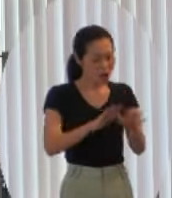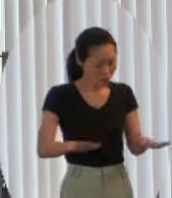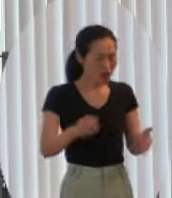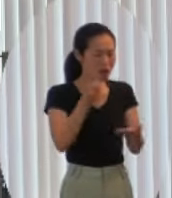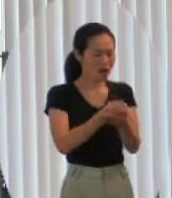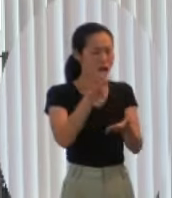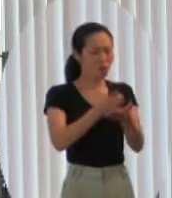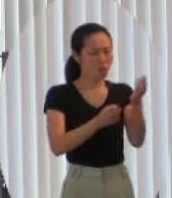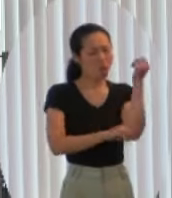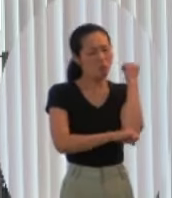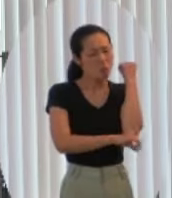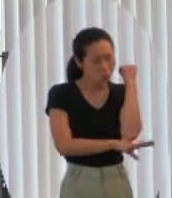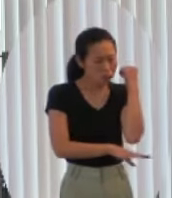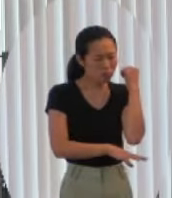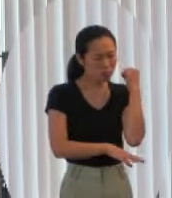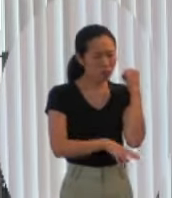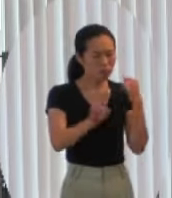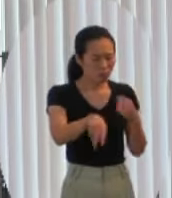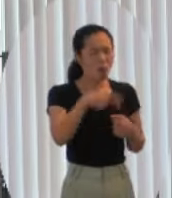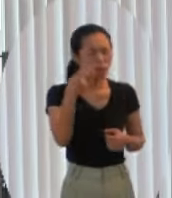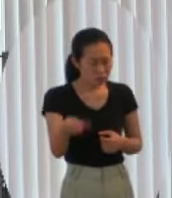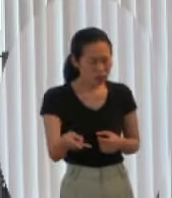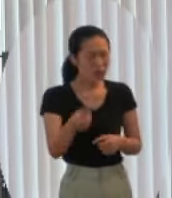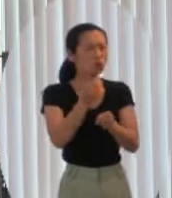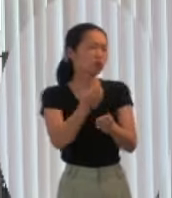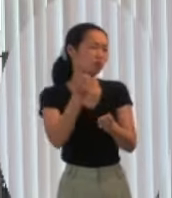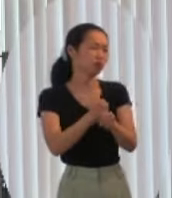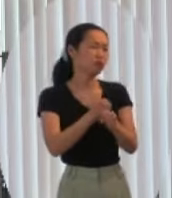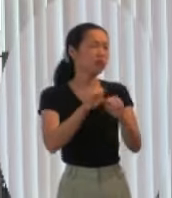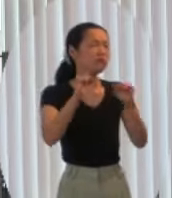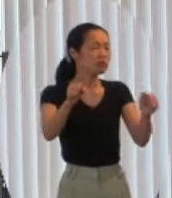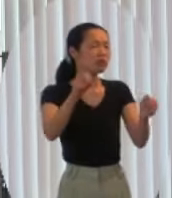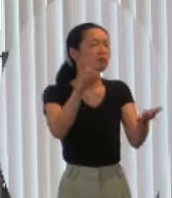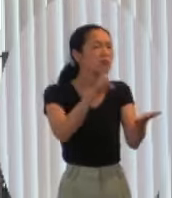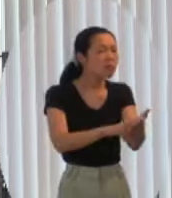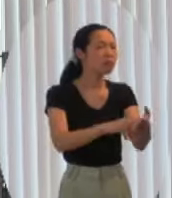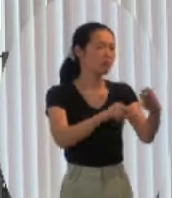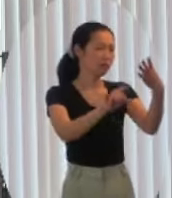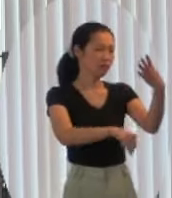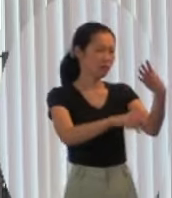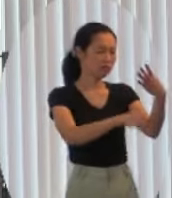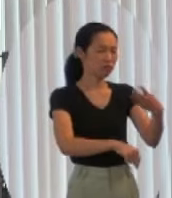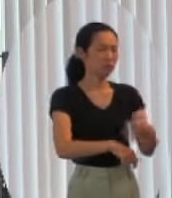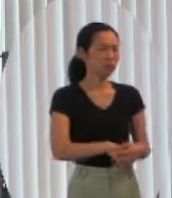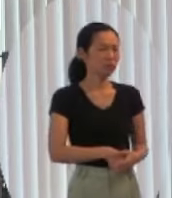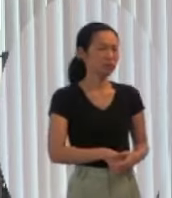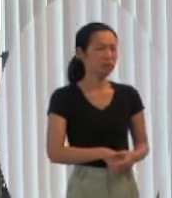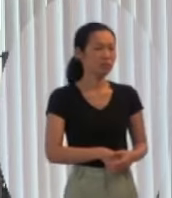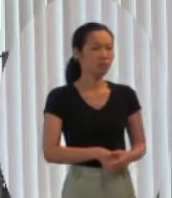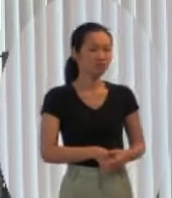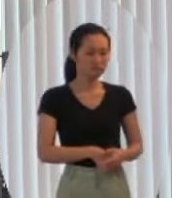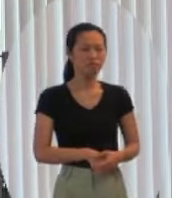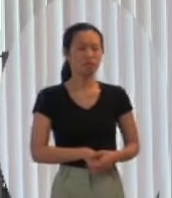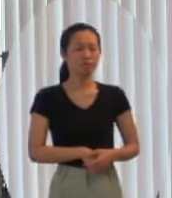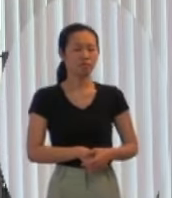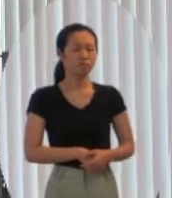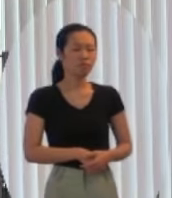て輸出しようとしている。でも武器輸出の禁止をしている国はほとんどないです。 武器の輸出で儲けている国がたくさんある